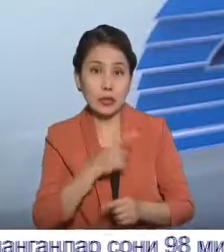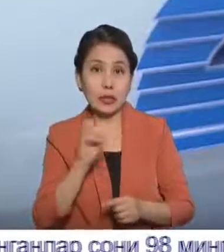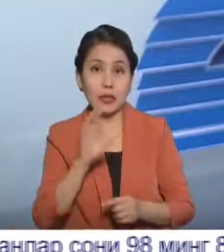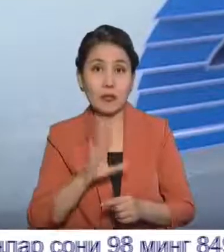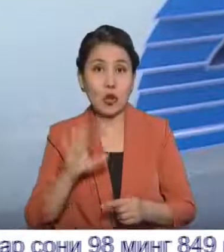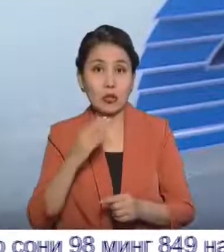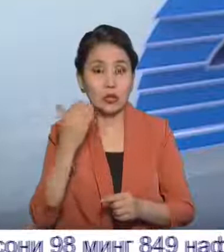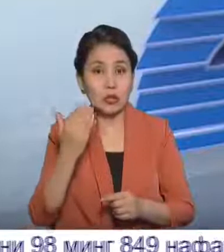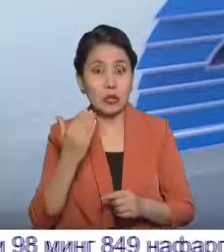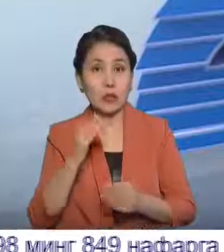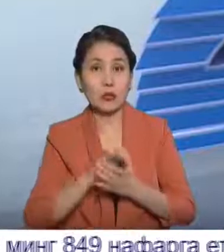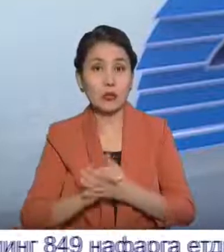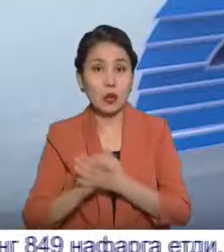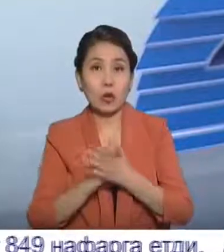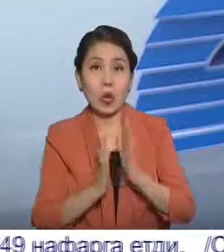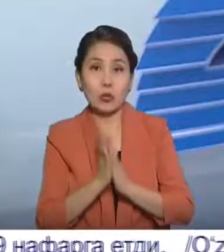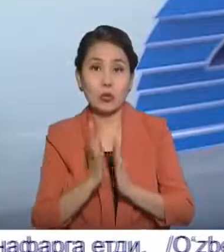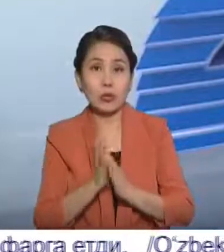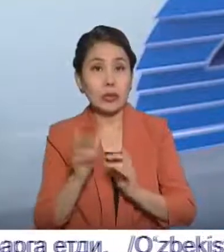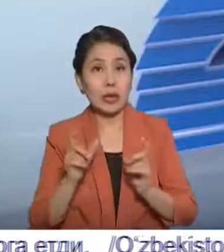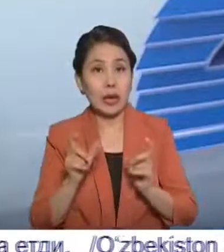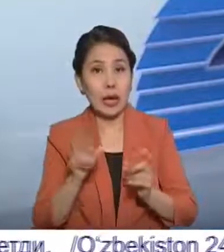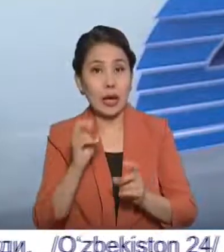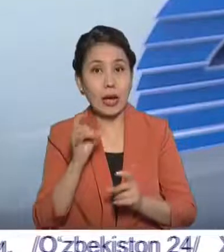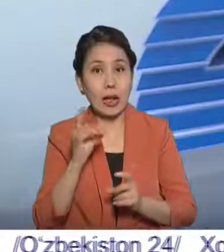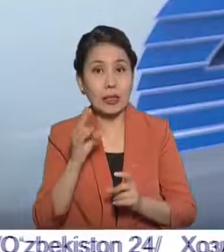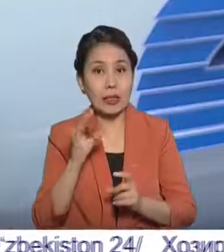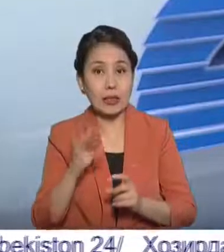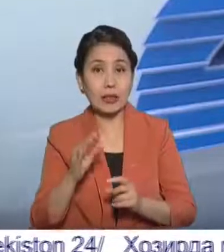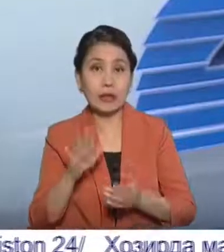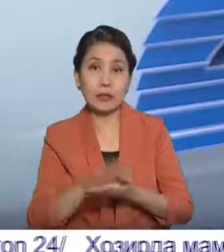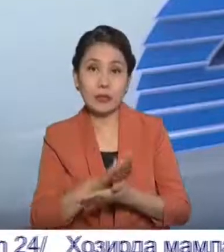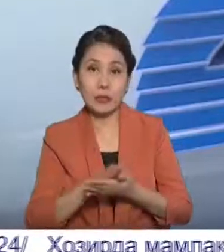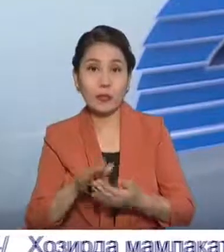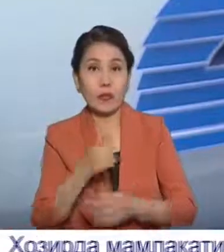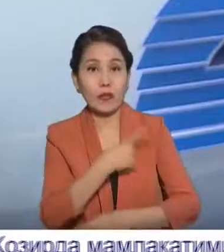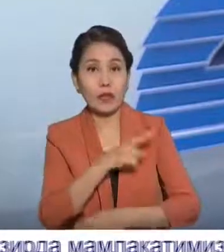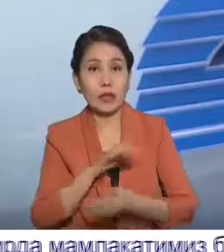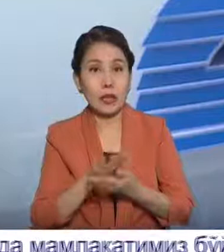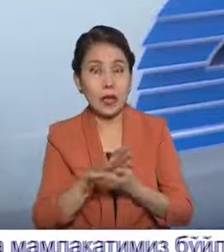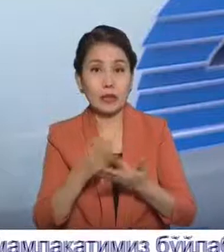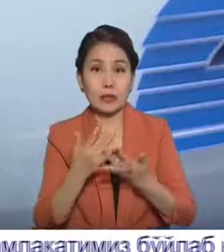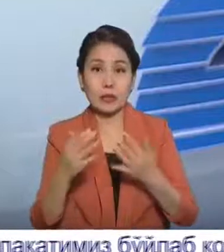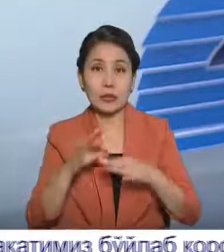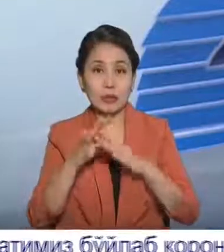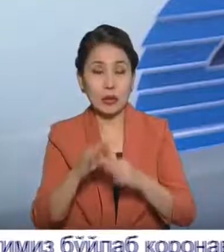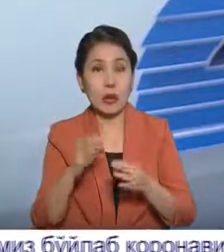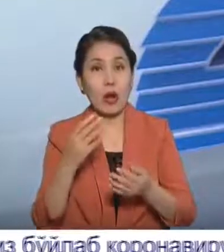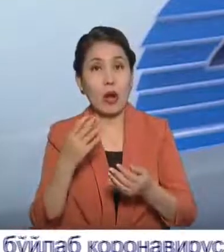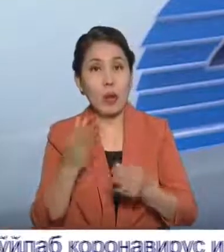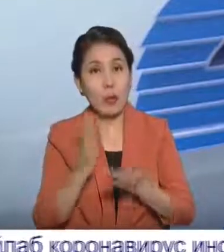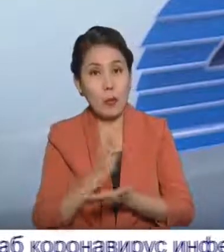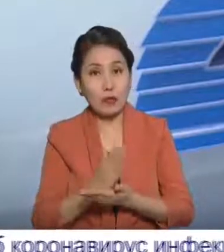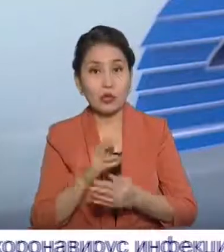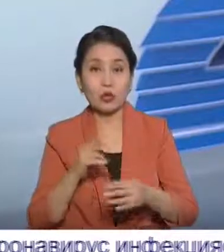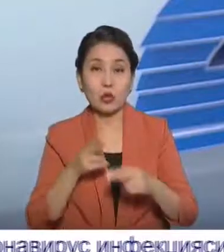Yevroosiyo iqtisodiy ittifoqining o'simliklar karantini, fitosanitar va veterinar nazorati talablaridan kelib chiqib, mavjud to'siqlarni